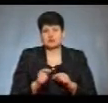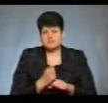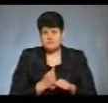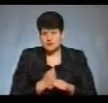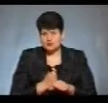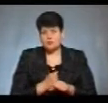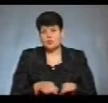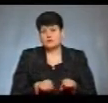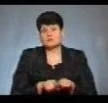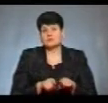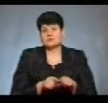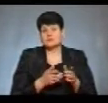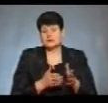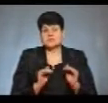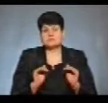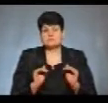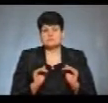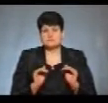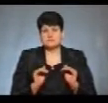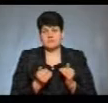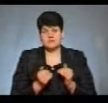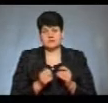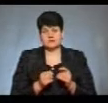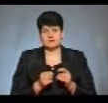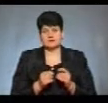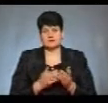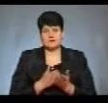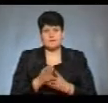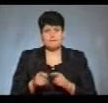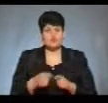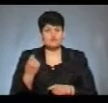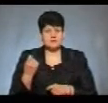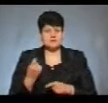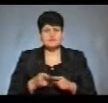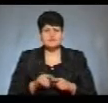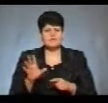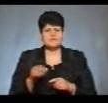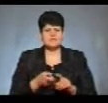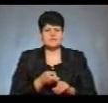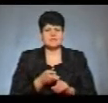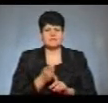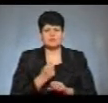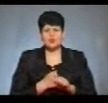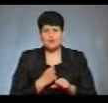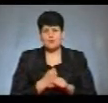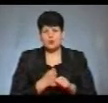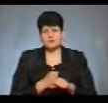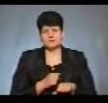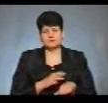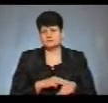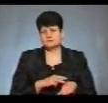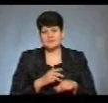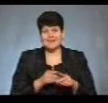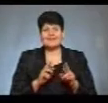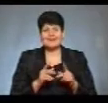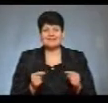в принципі вони зменшать потік порушень. Так що це все залежить зараз від роботи безпосередньо правоохоронних органів. Наскільки